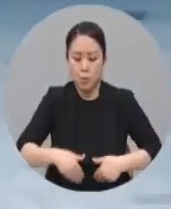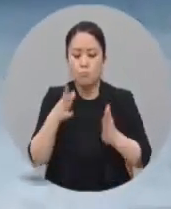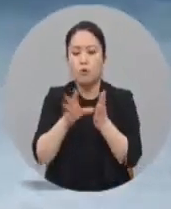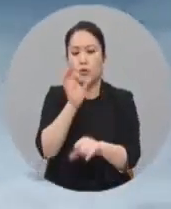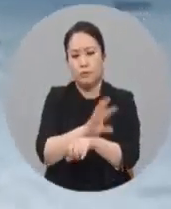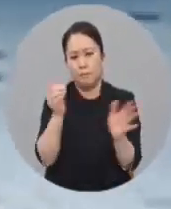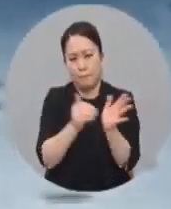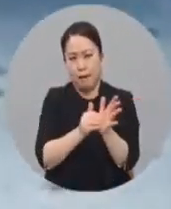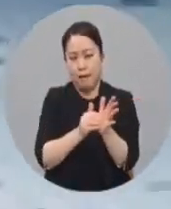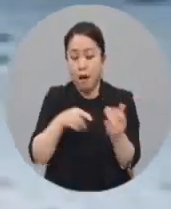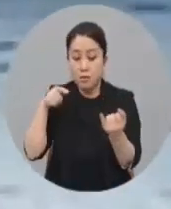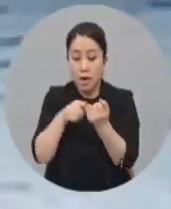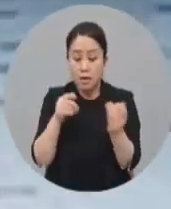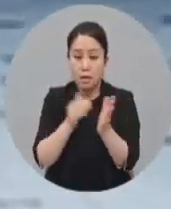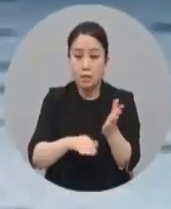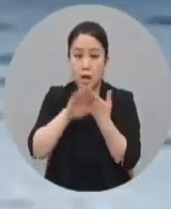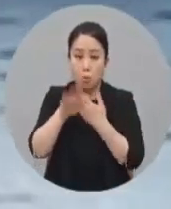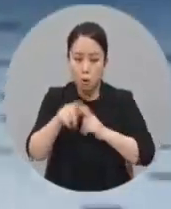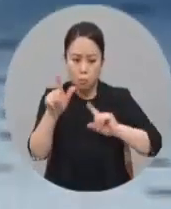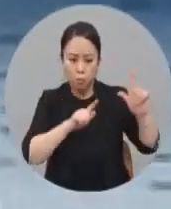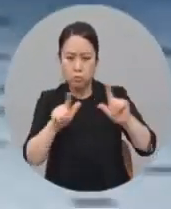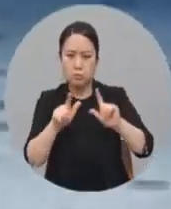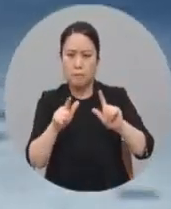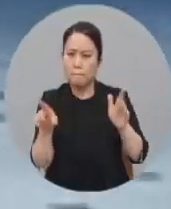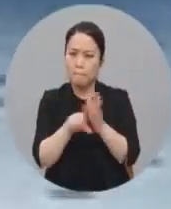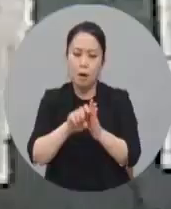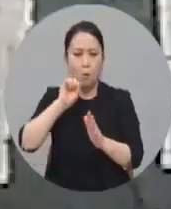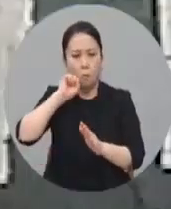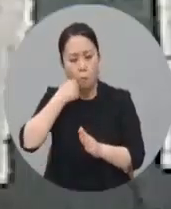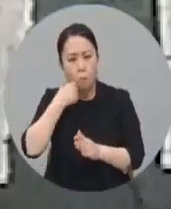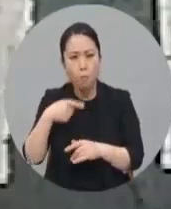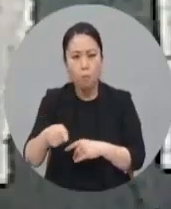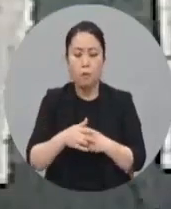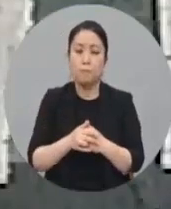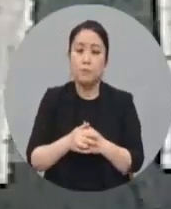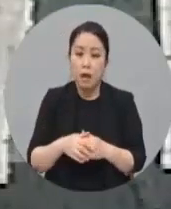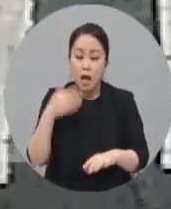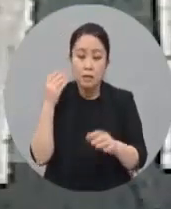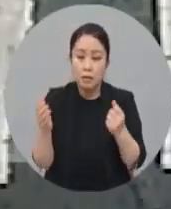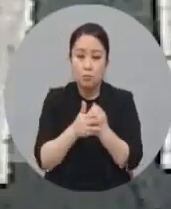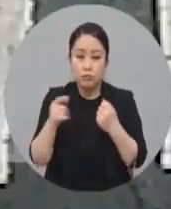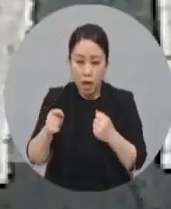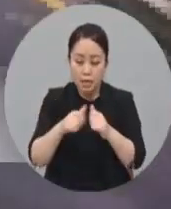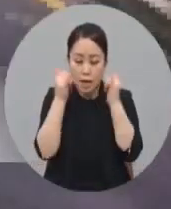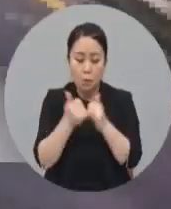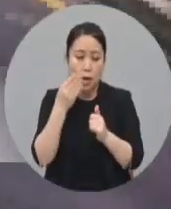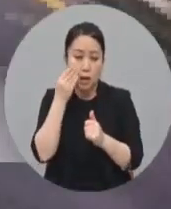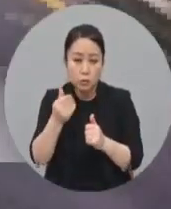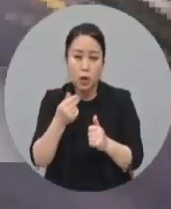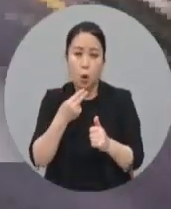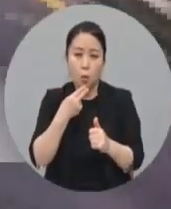살인을 저지른 뒤라고는 믿기 어려울 정도로 태연한 모습입니다. 때문에 반사회적 인격장애, 사이코패스일